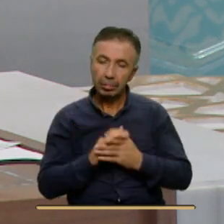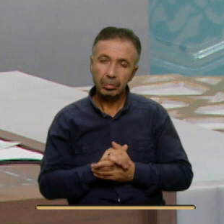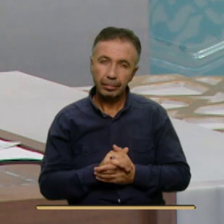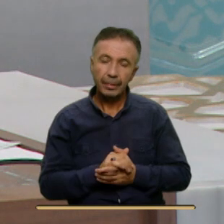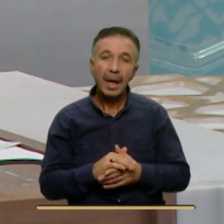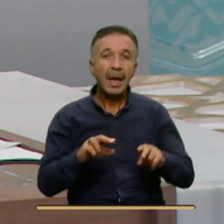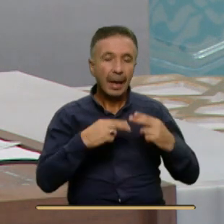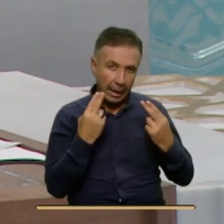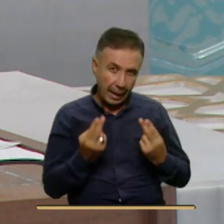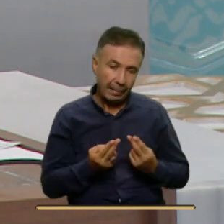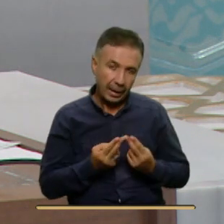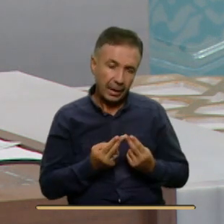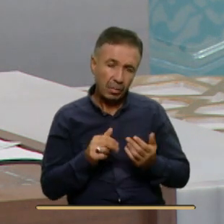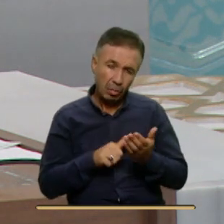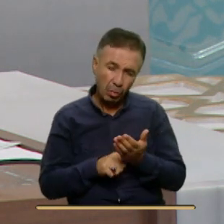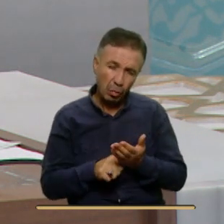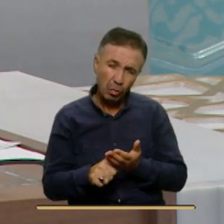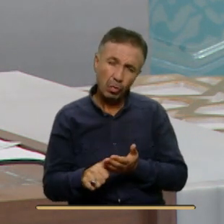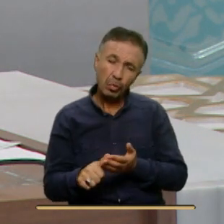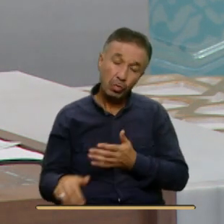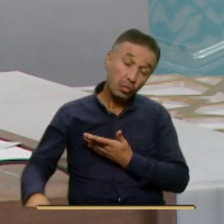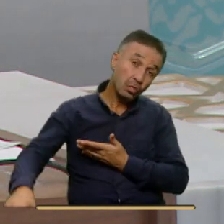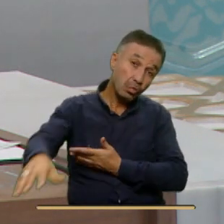Evrenin, bütün kainatın